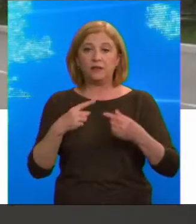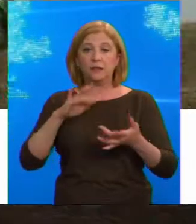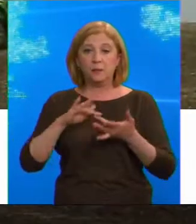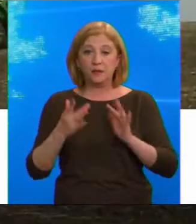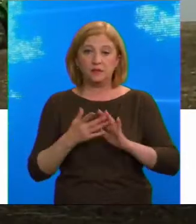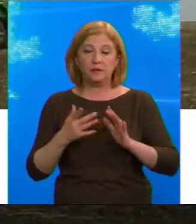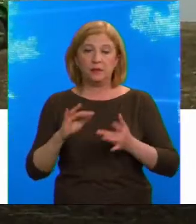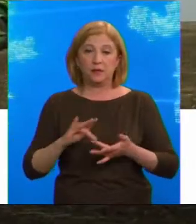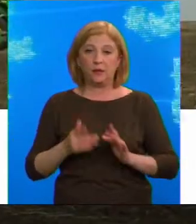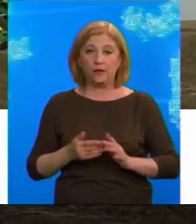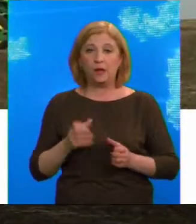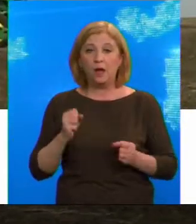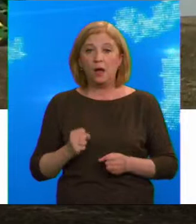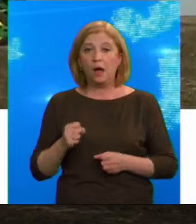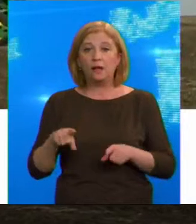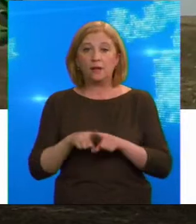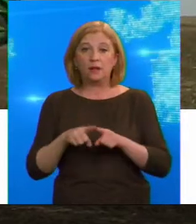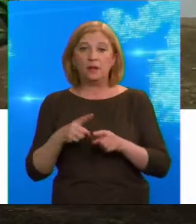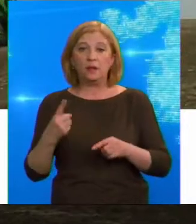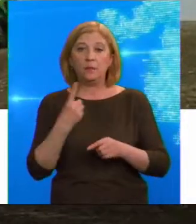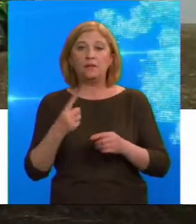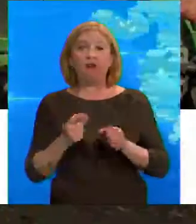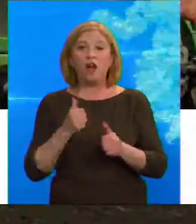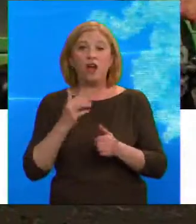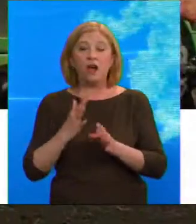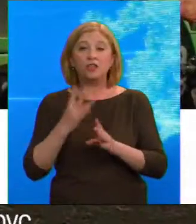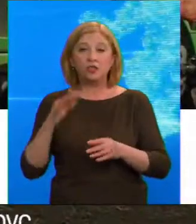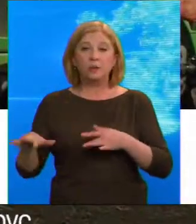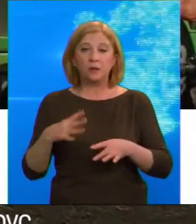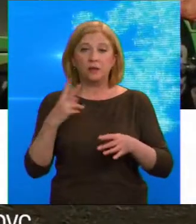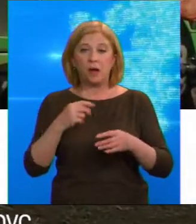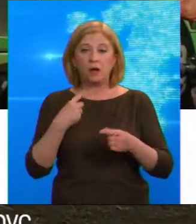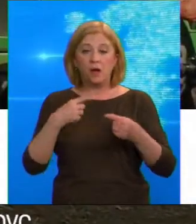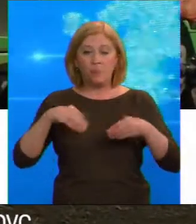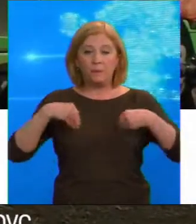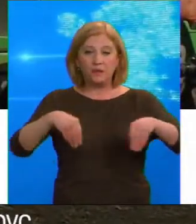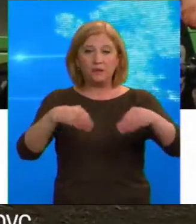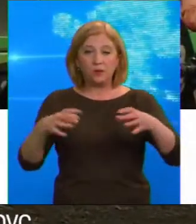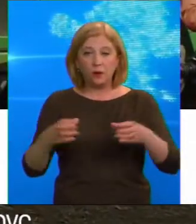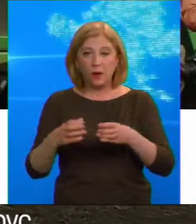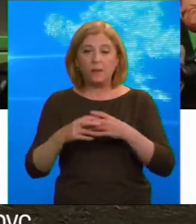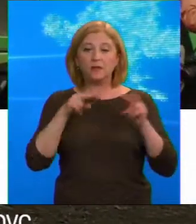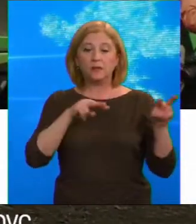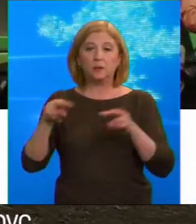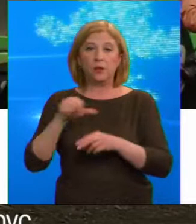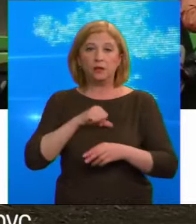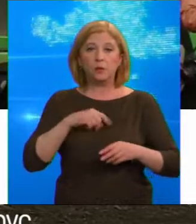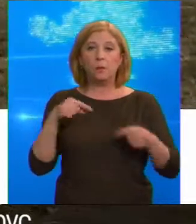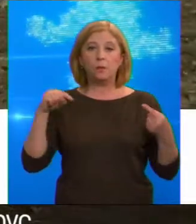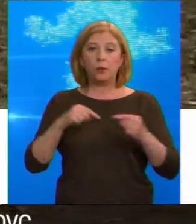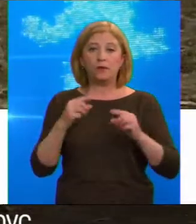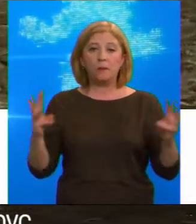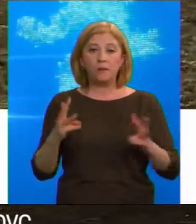интернет. Такие первоочередные мероприятия, как мониторинг посевной кампании, соблюдение особого противопожарного